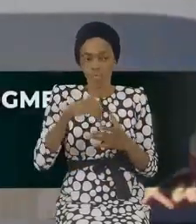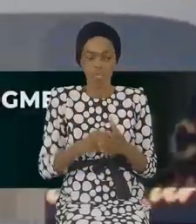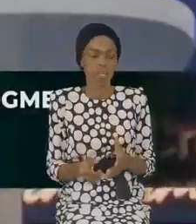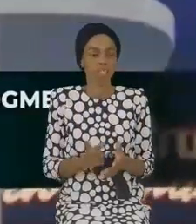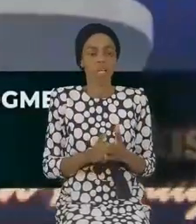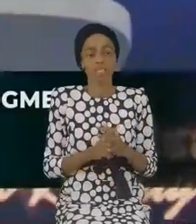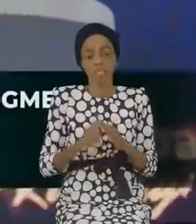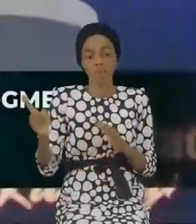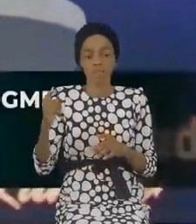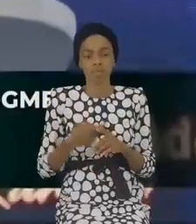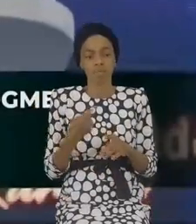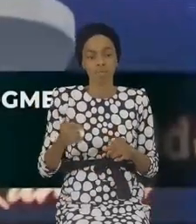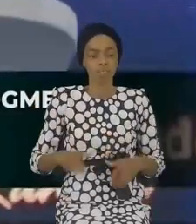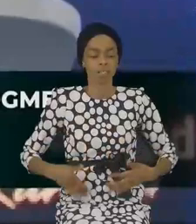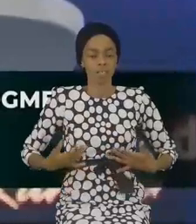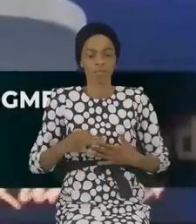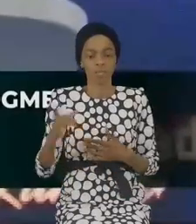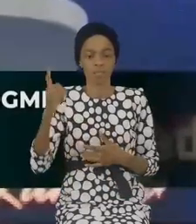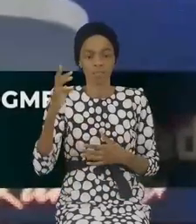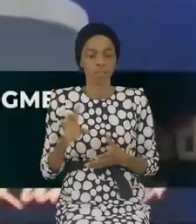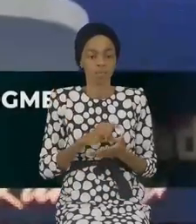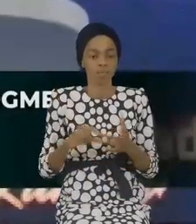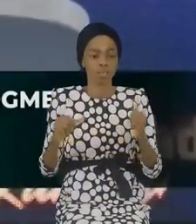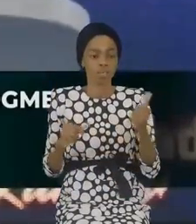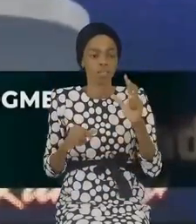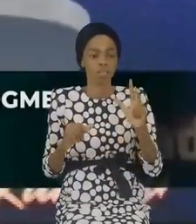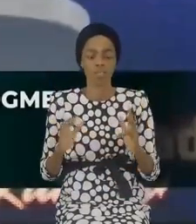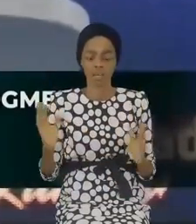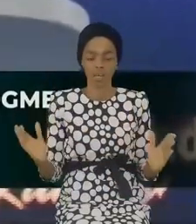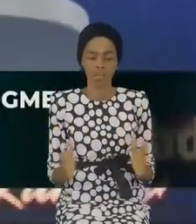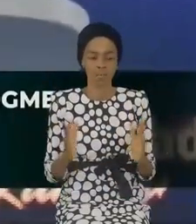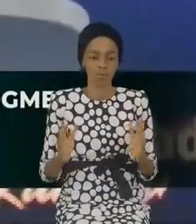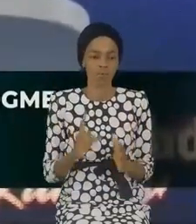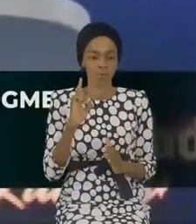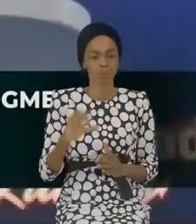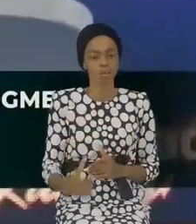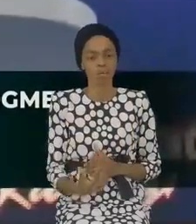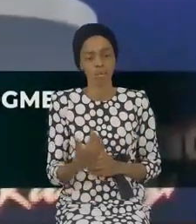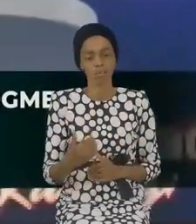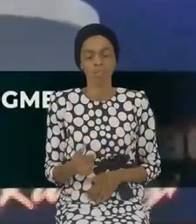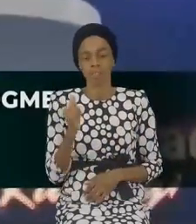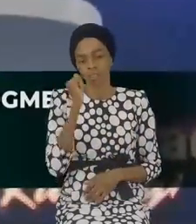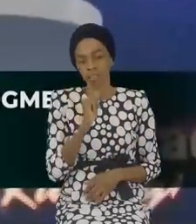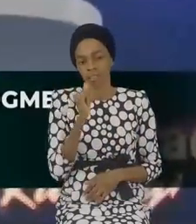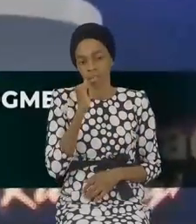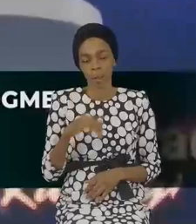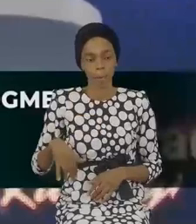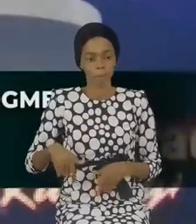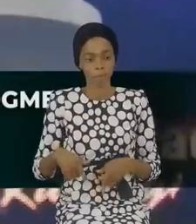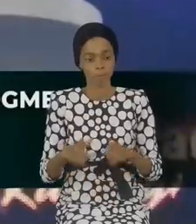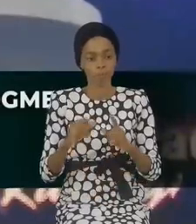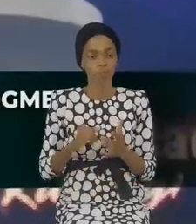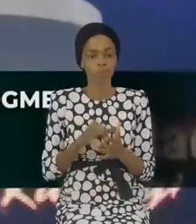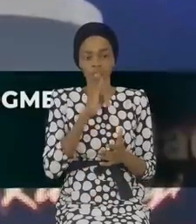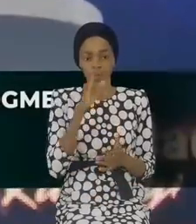mais exhortez-vous les uns les autres chaque jour, aussi longtemps qu'on peut dire, aujourd'hui, afin qu'aucun de vous